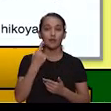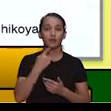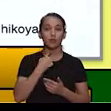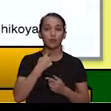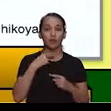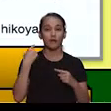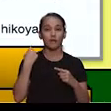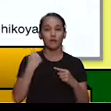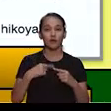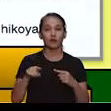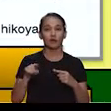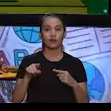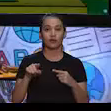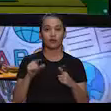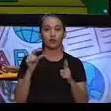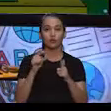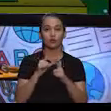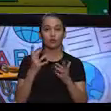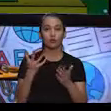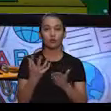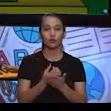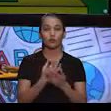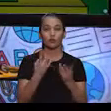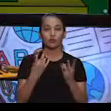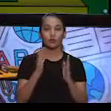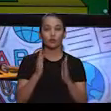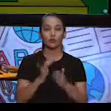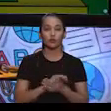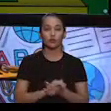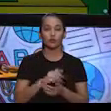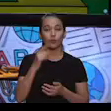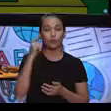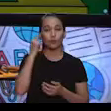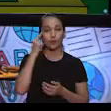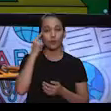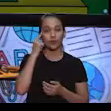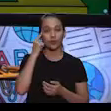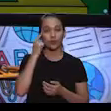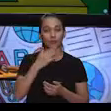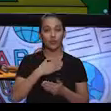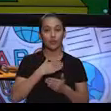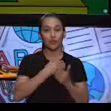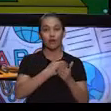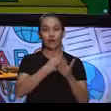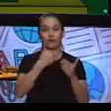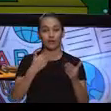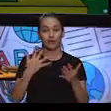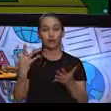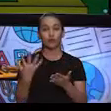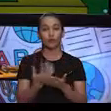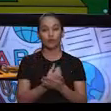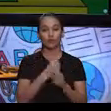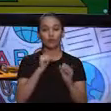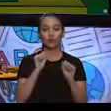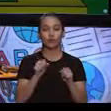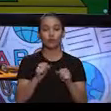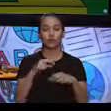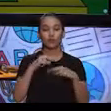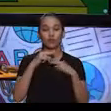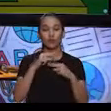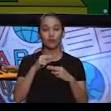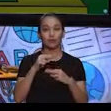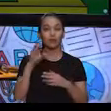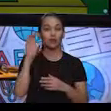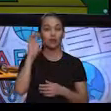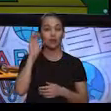bilan farqlanayotgan so'zni topishingiz kerak. O'ylaymanki, mendan avval topasiz. Diqqat bilan